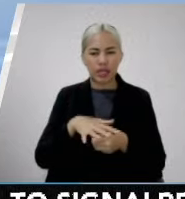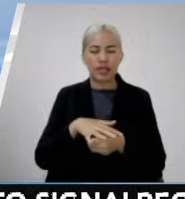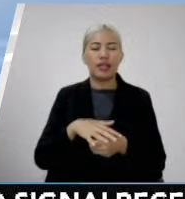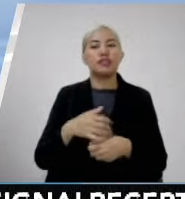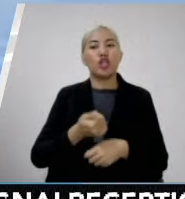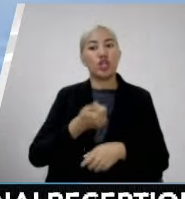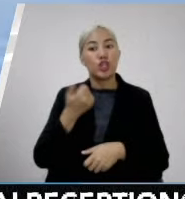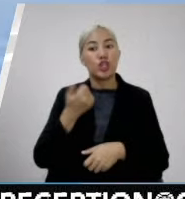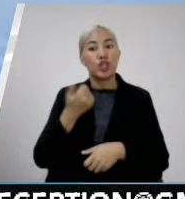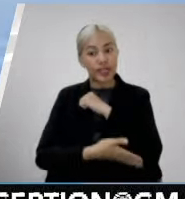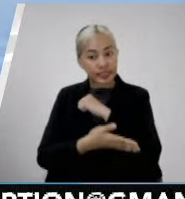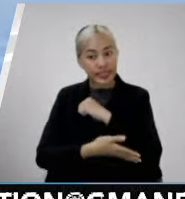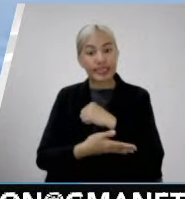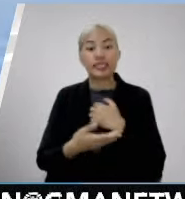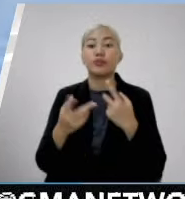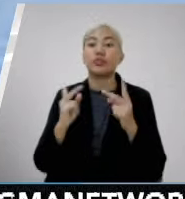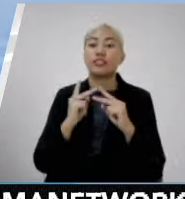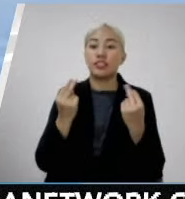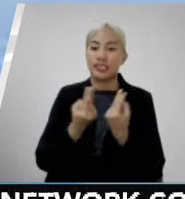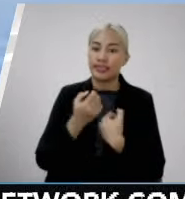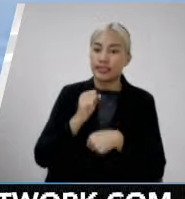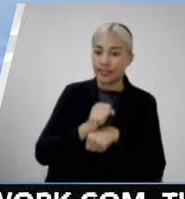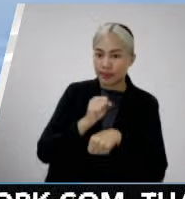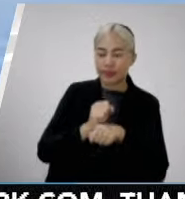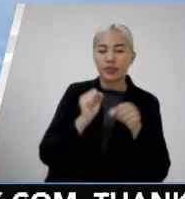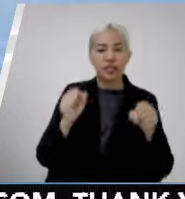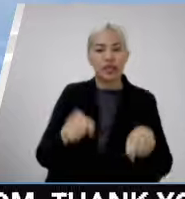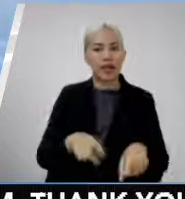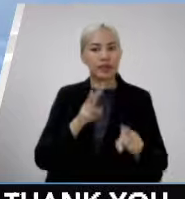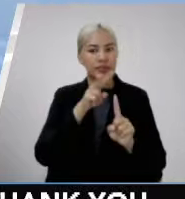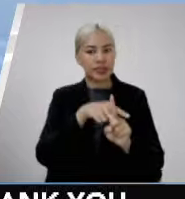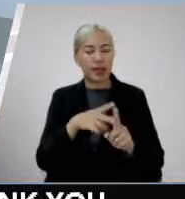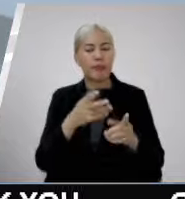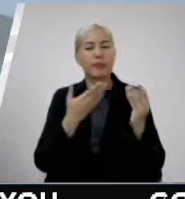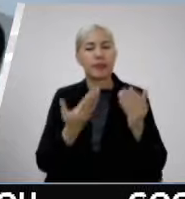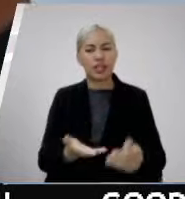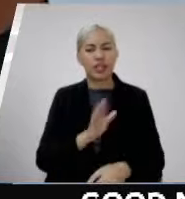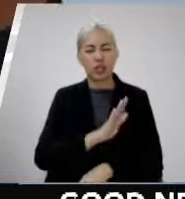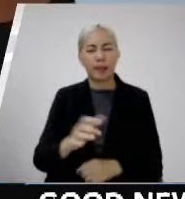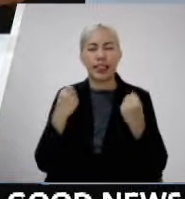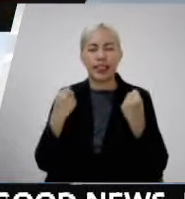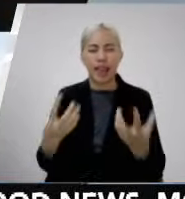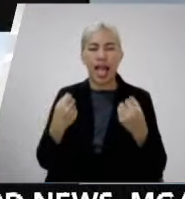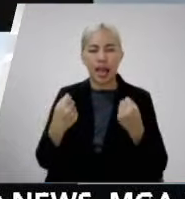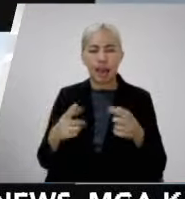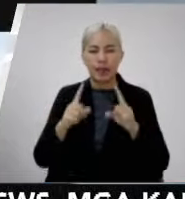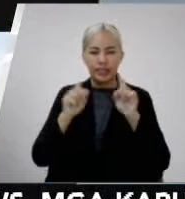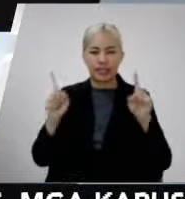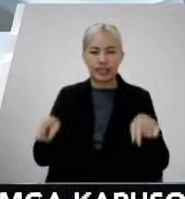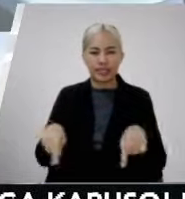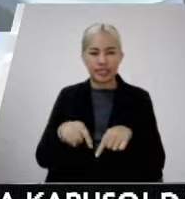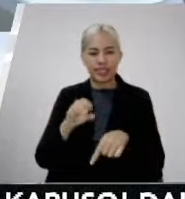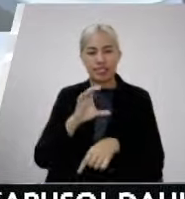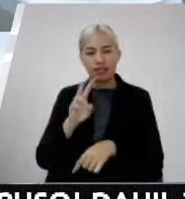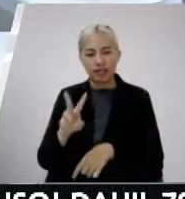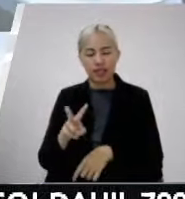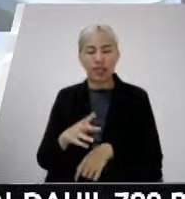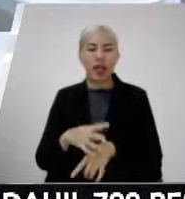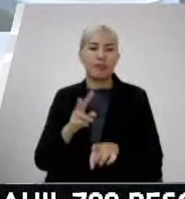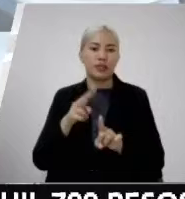applyan. Sa mga aplikante, magdala lamang po ng maraming kopya ng inyong resume at iba pang application requirements gaya po siyempre ng